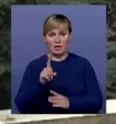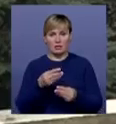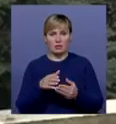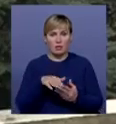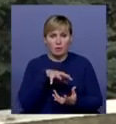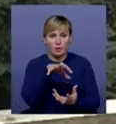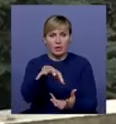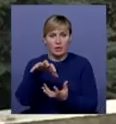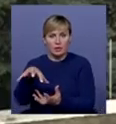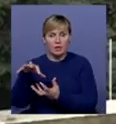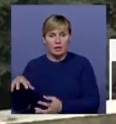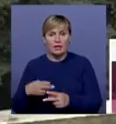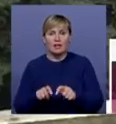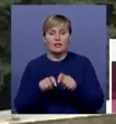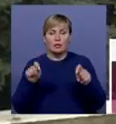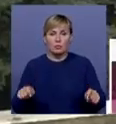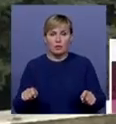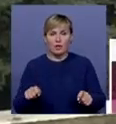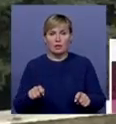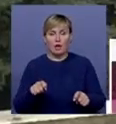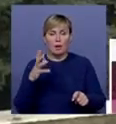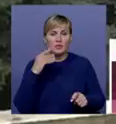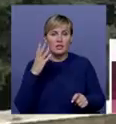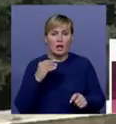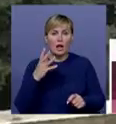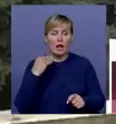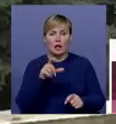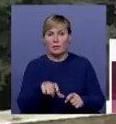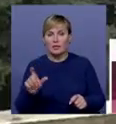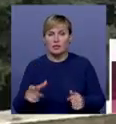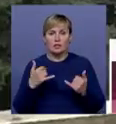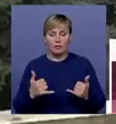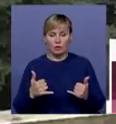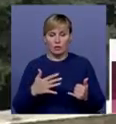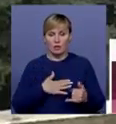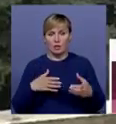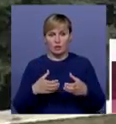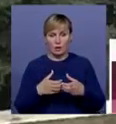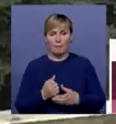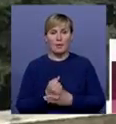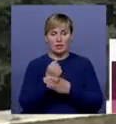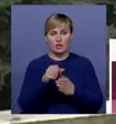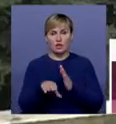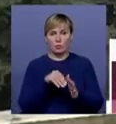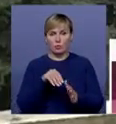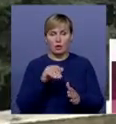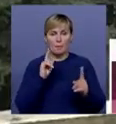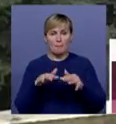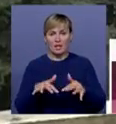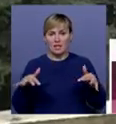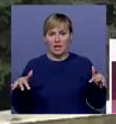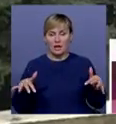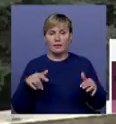Челлендж запускает общественное объединение «Алматинец». Сегодня наш челлендж поддерживают депутаты маслихата.